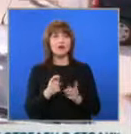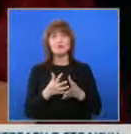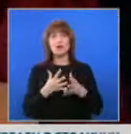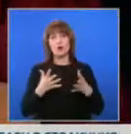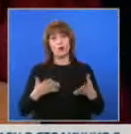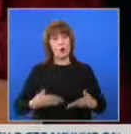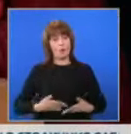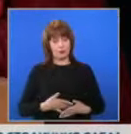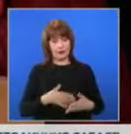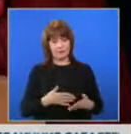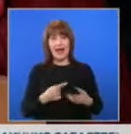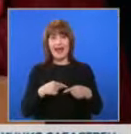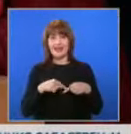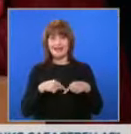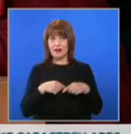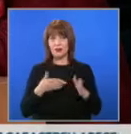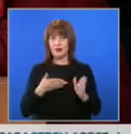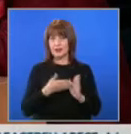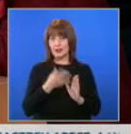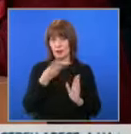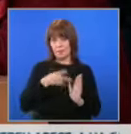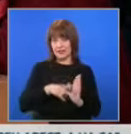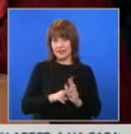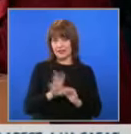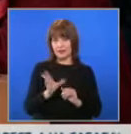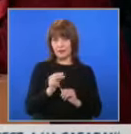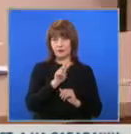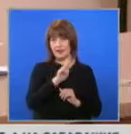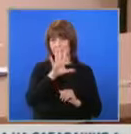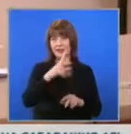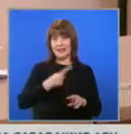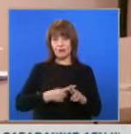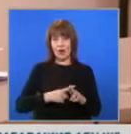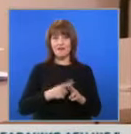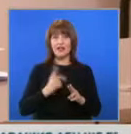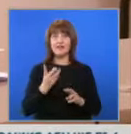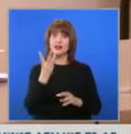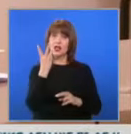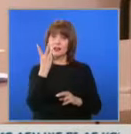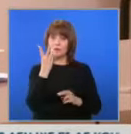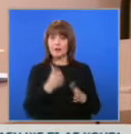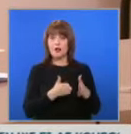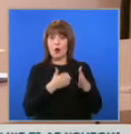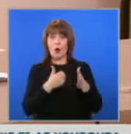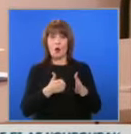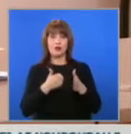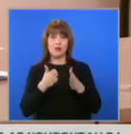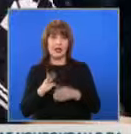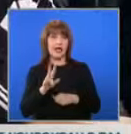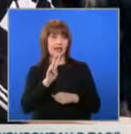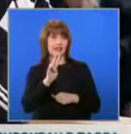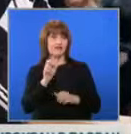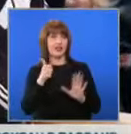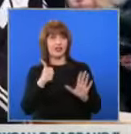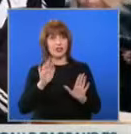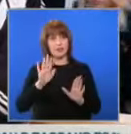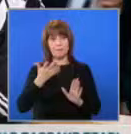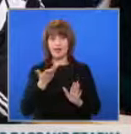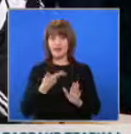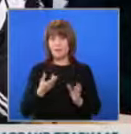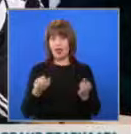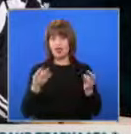много нужни. Делото срещу близнаците започна на 25 ноември и вече 3 пъти беше отлагано. На 26 март ще има